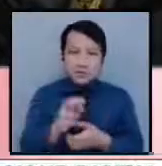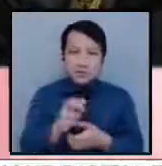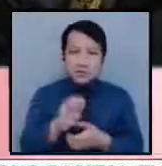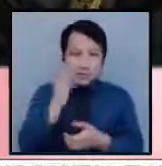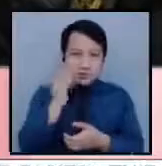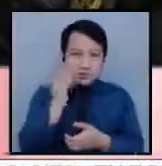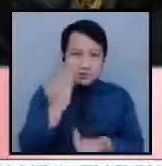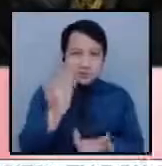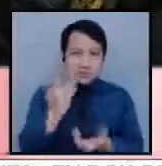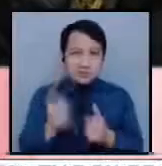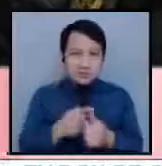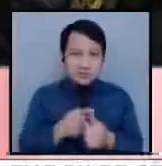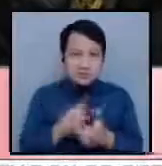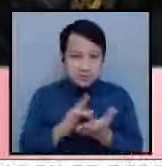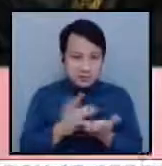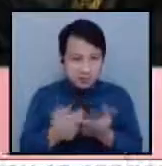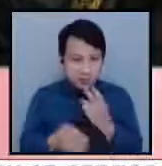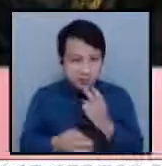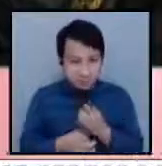Kayo ba'y nahirapan?